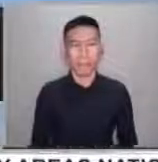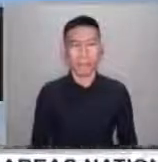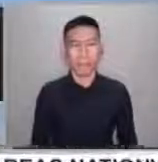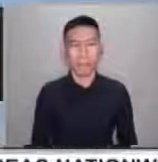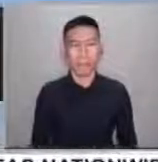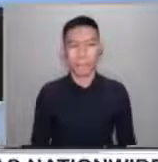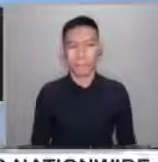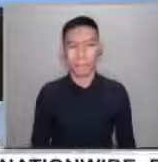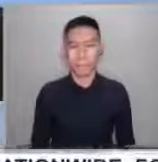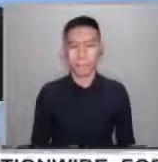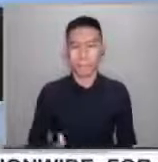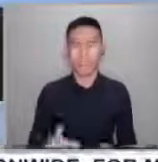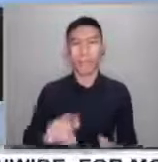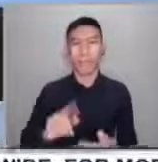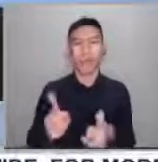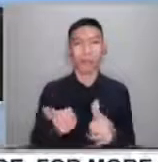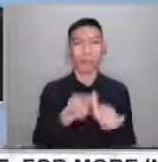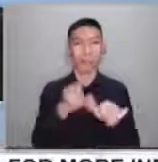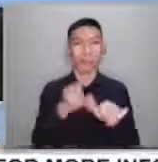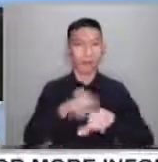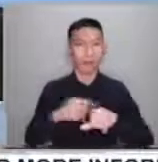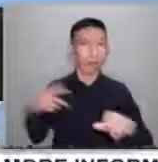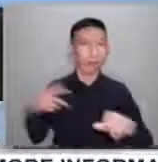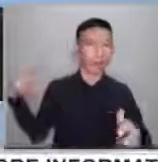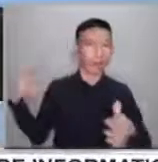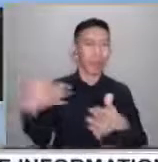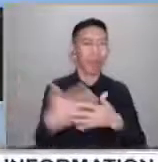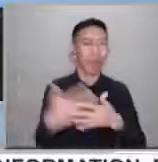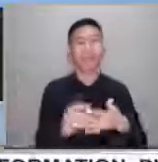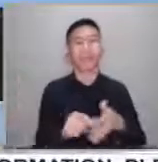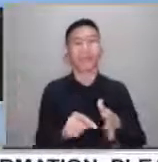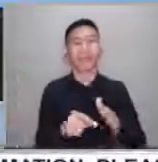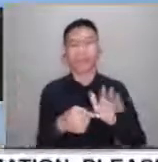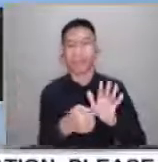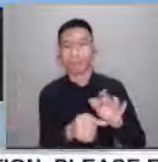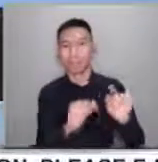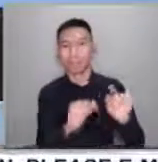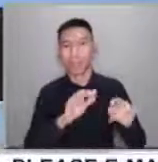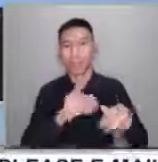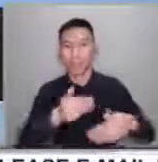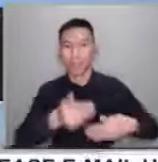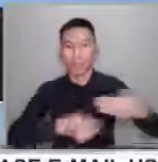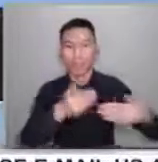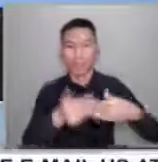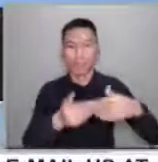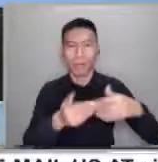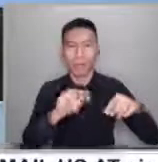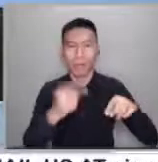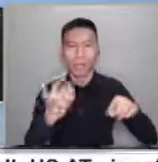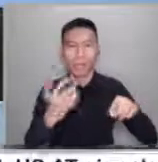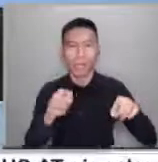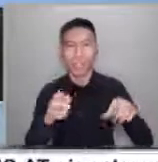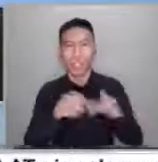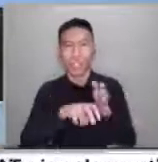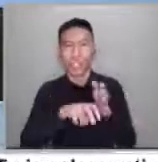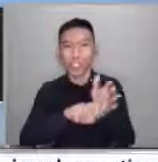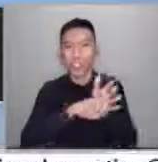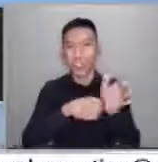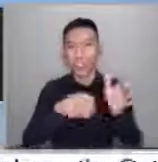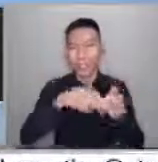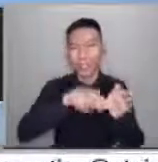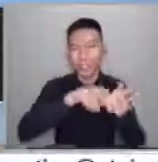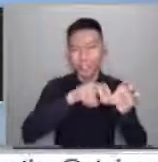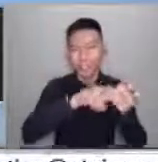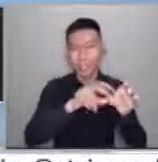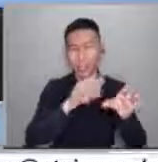Sa kauna-unang pagkakataon, pinasubok sa publiko ang operasyon ng bagong passenger terminal building sa Clark International Airport sa